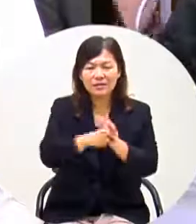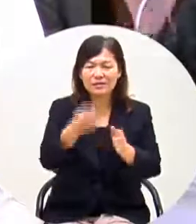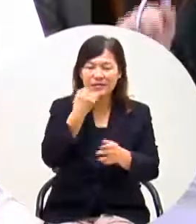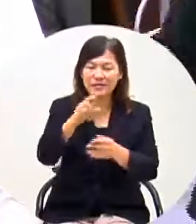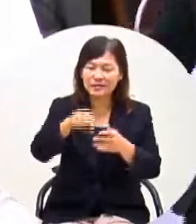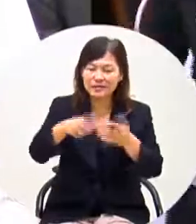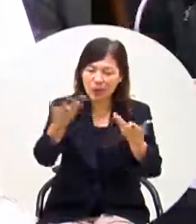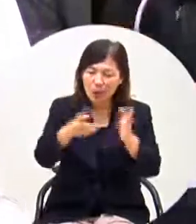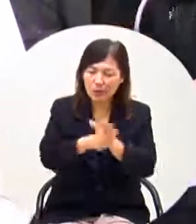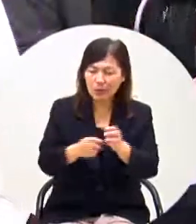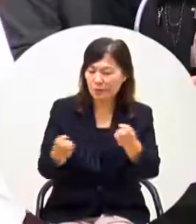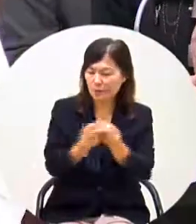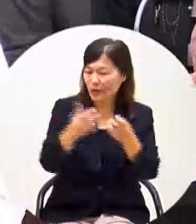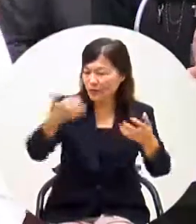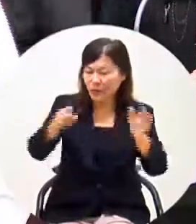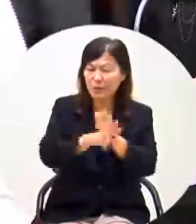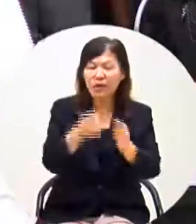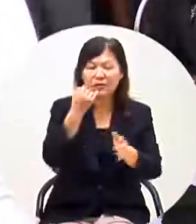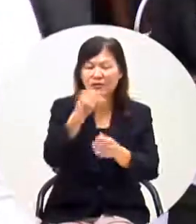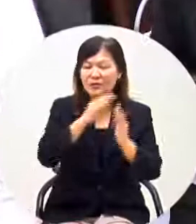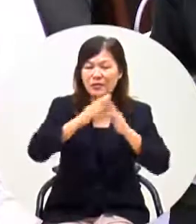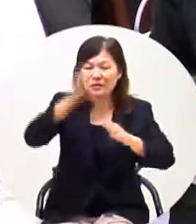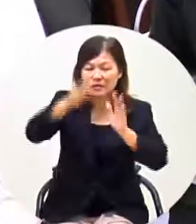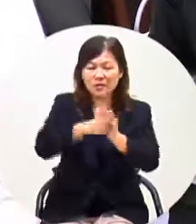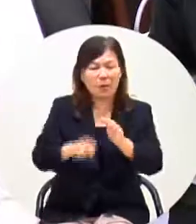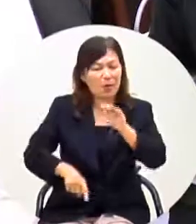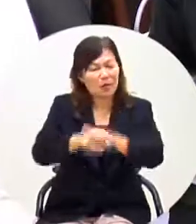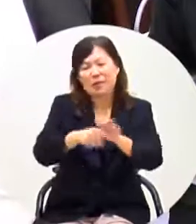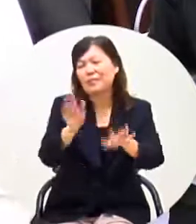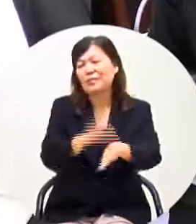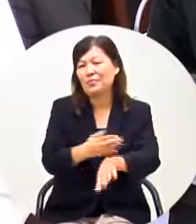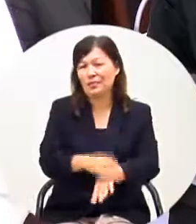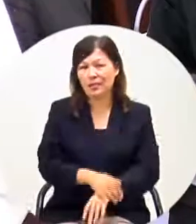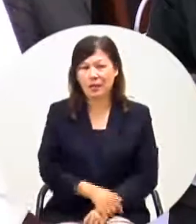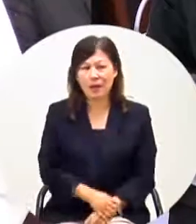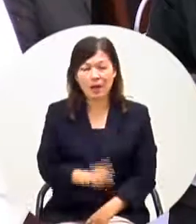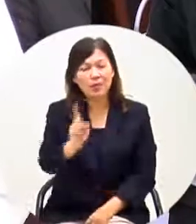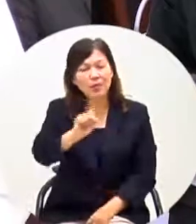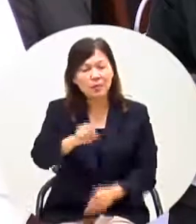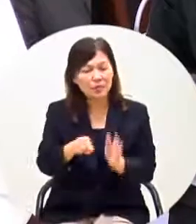市长不至于违停，为什么你会这样判断事情呢？ 因为